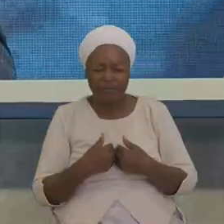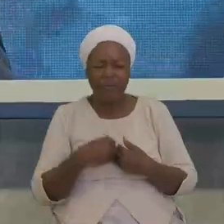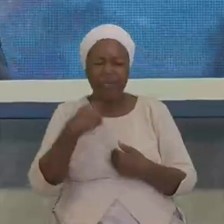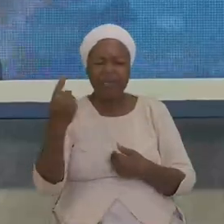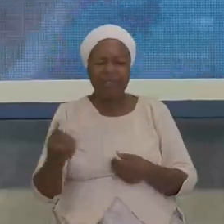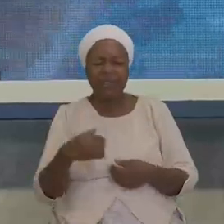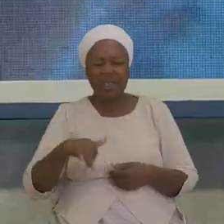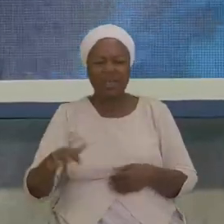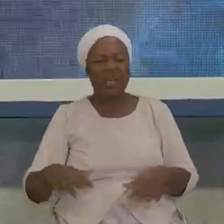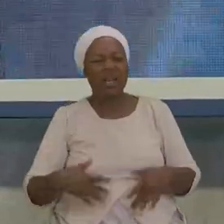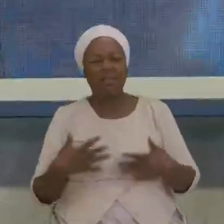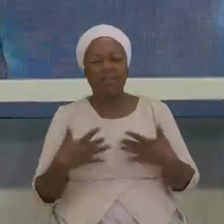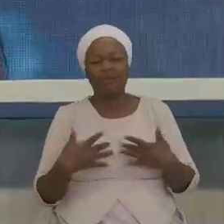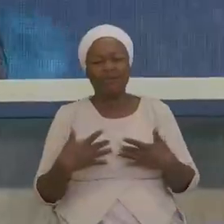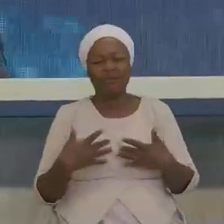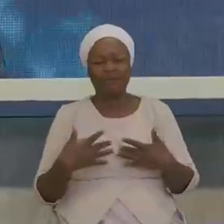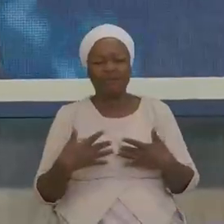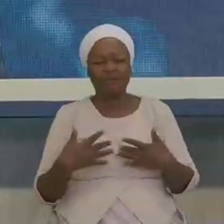tu as la vie éternelle.